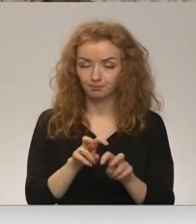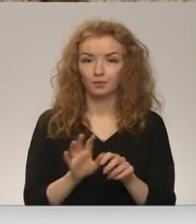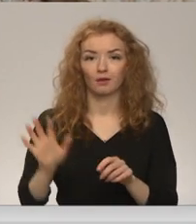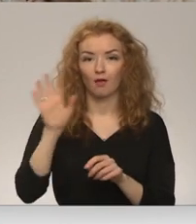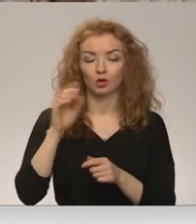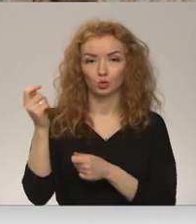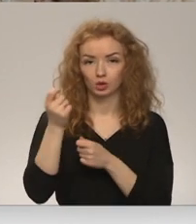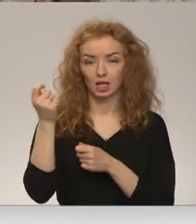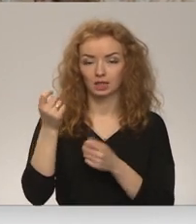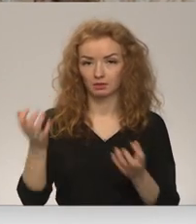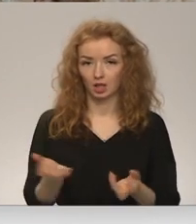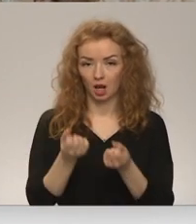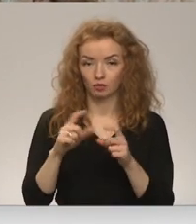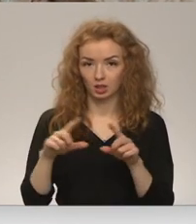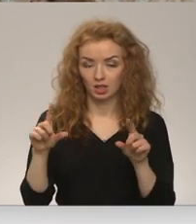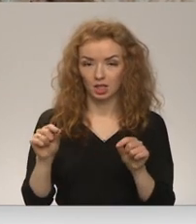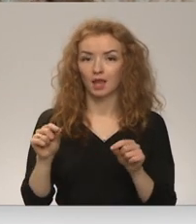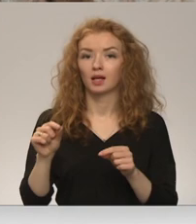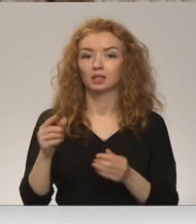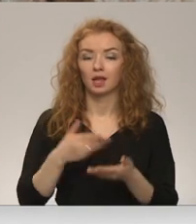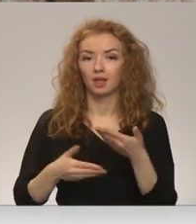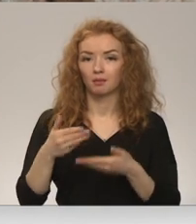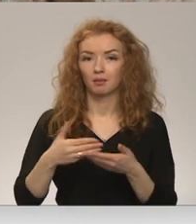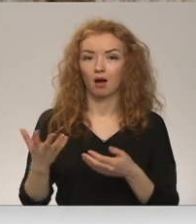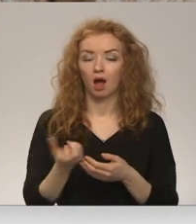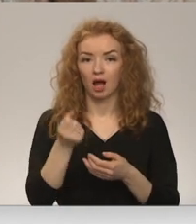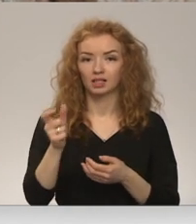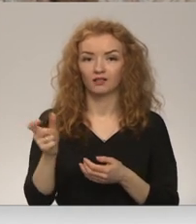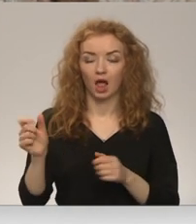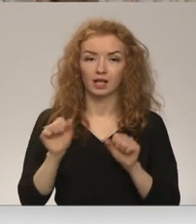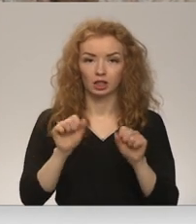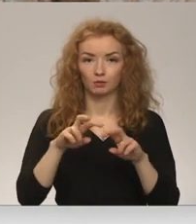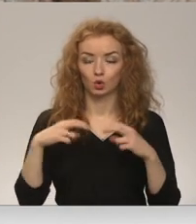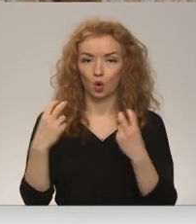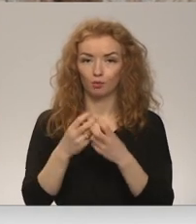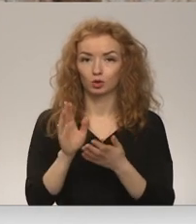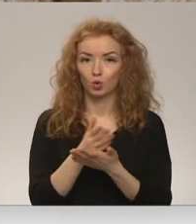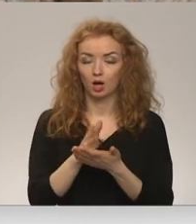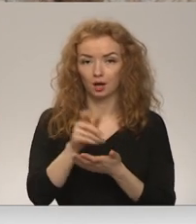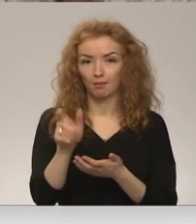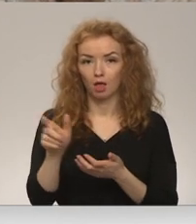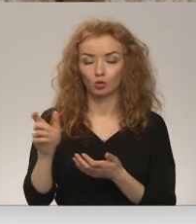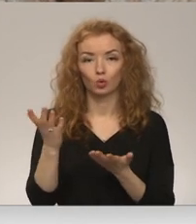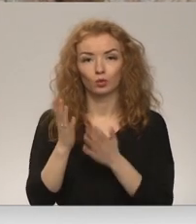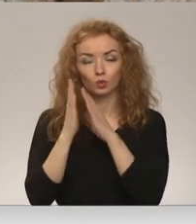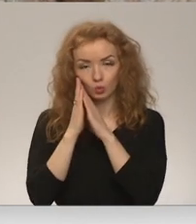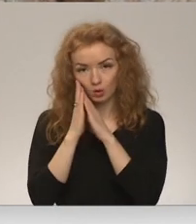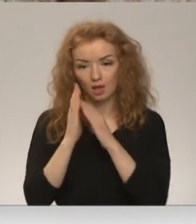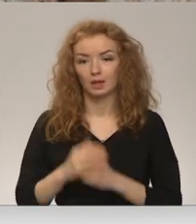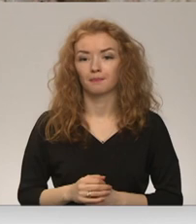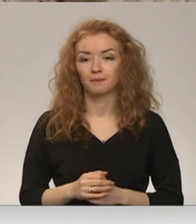valsts ugunsdzēsības un glābšanas dienests, kas sadarbībā ar civilās aizsardzības komisiju risinās personu izmitināšanas